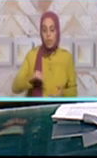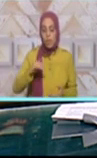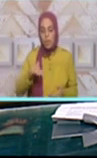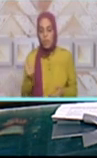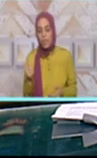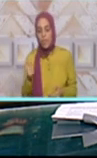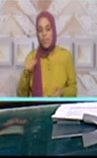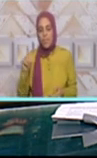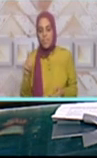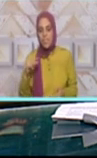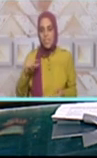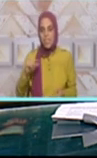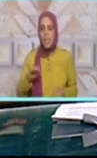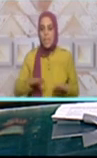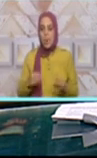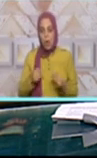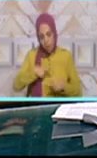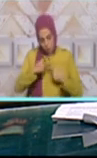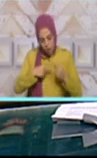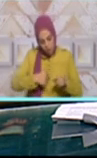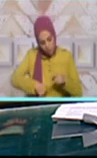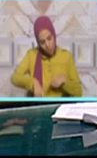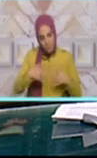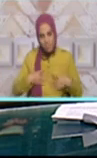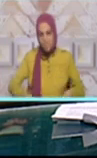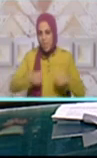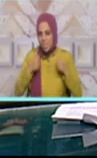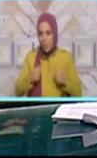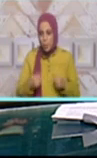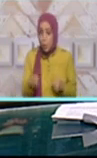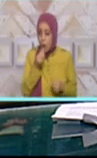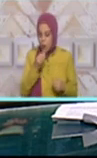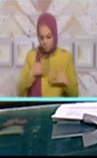والدكتور أشرف عبد العزيز وحوار طويل عن الصحة والسلامة والتغذية السليمة.